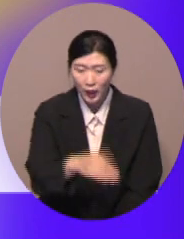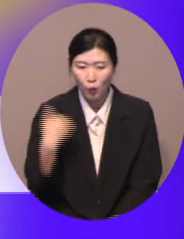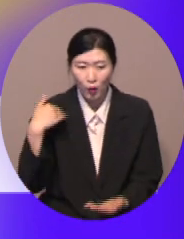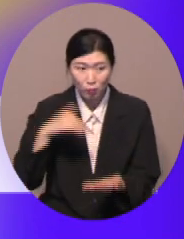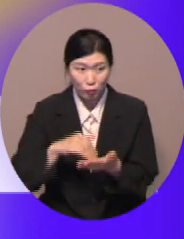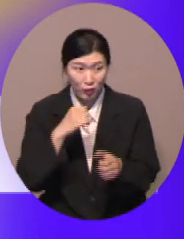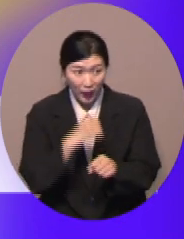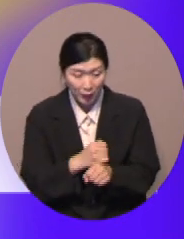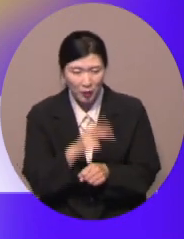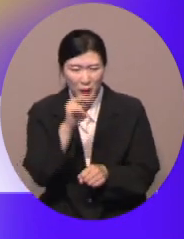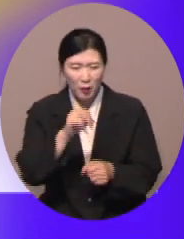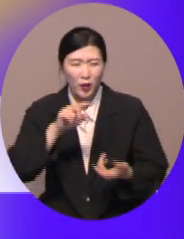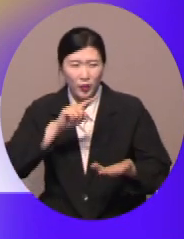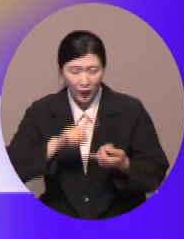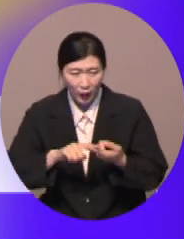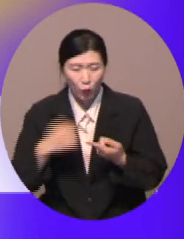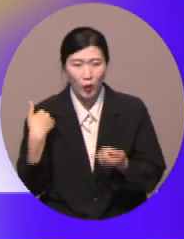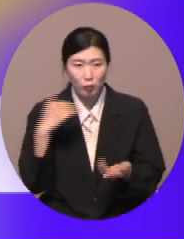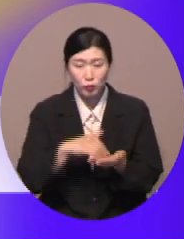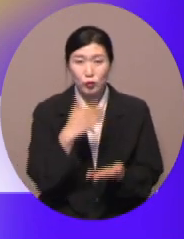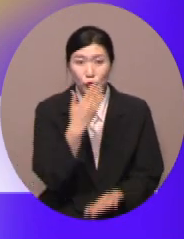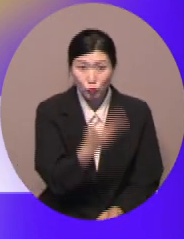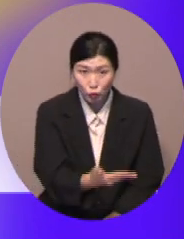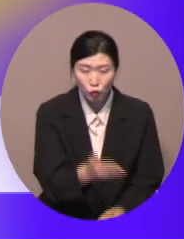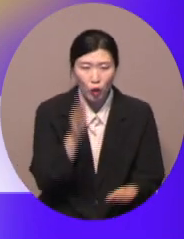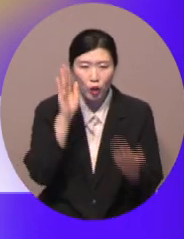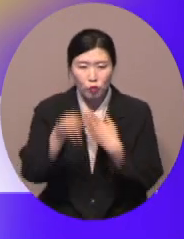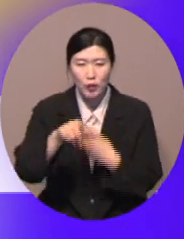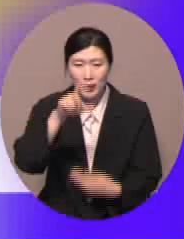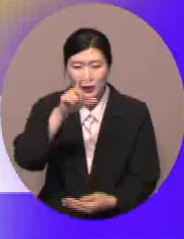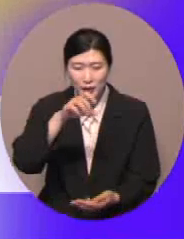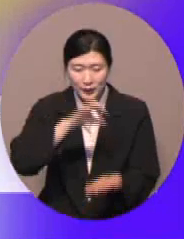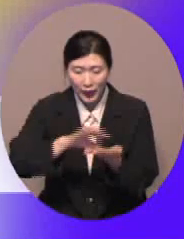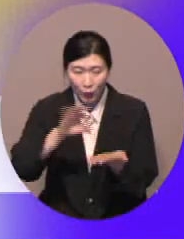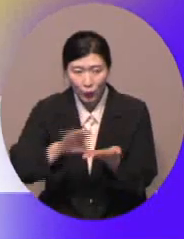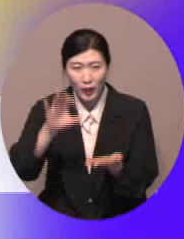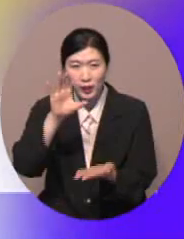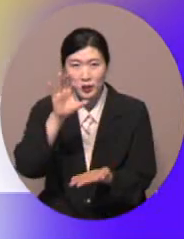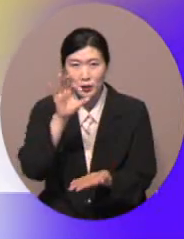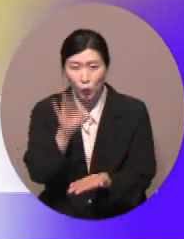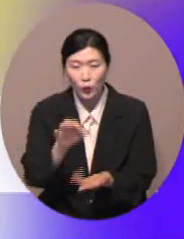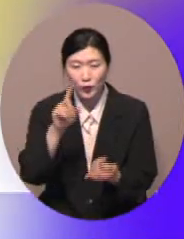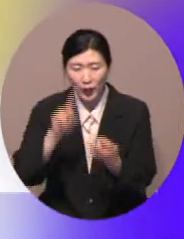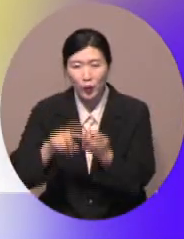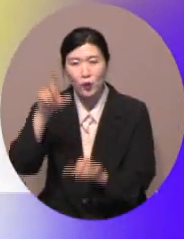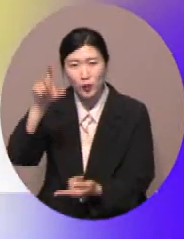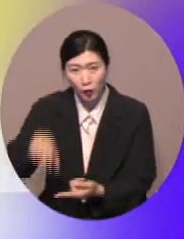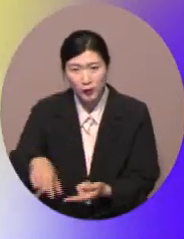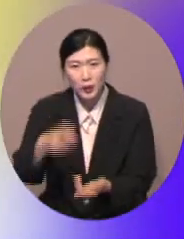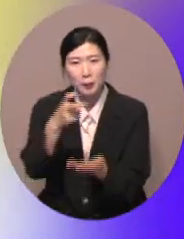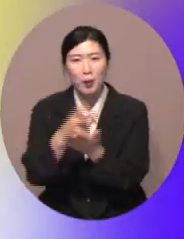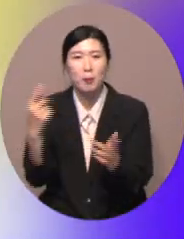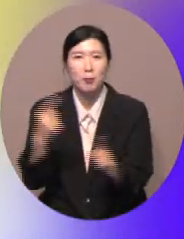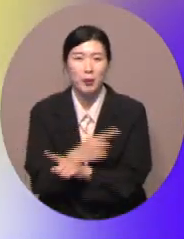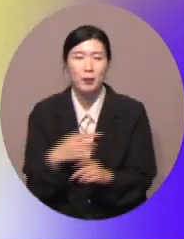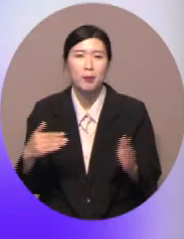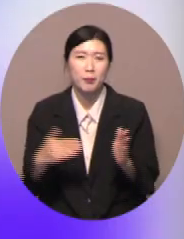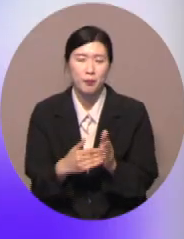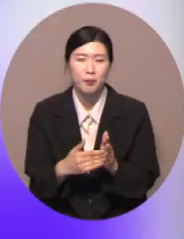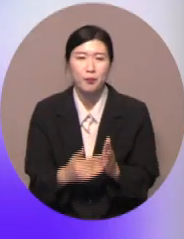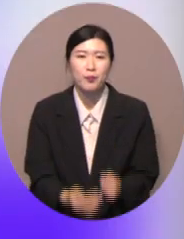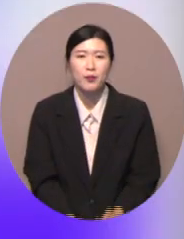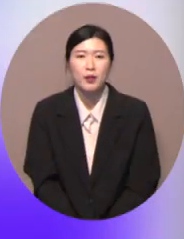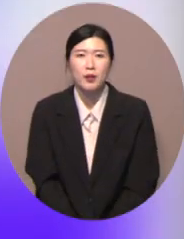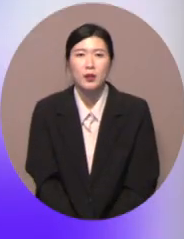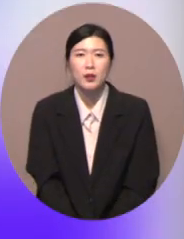요청하면 2만 원 전액을 환불해 주고 이용한 금액만큼만 재결제 하는 방식으로 규정을 확정했다고